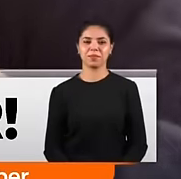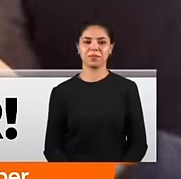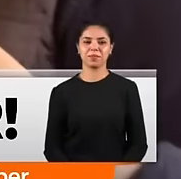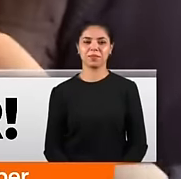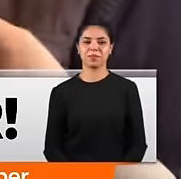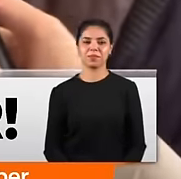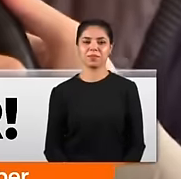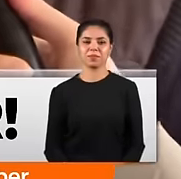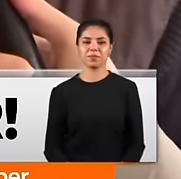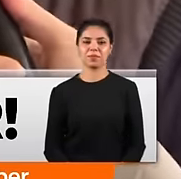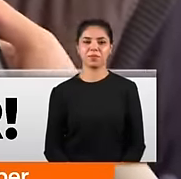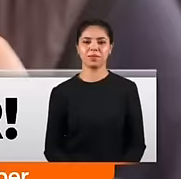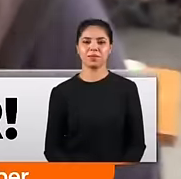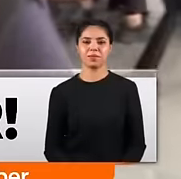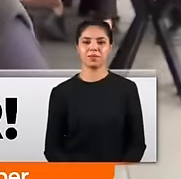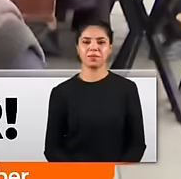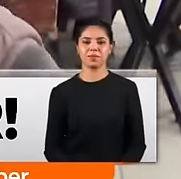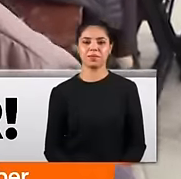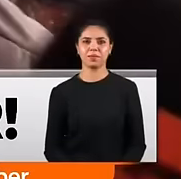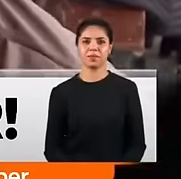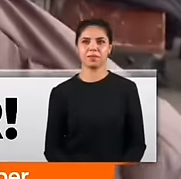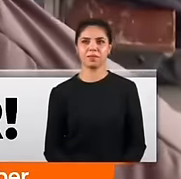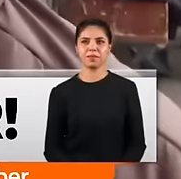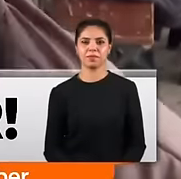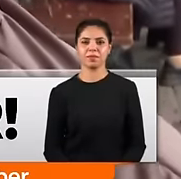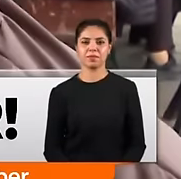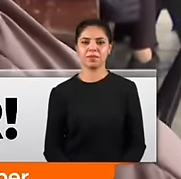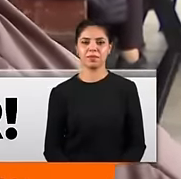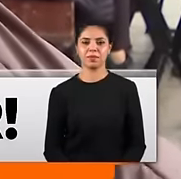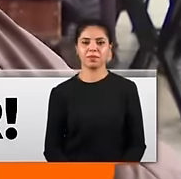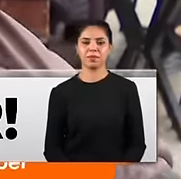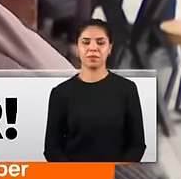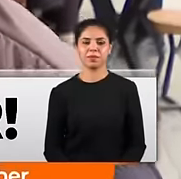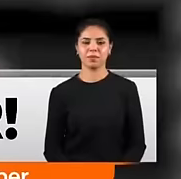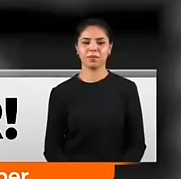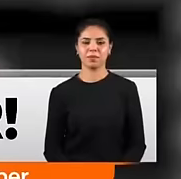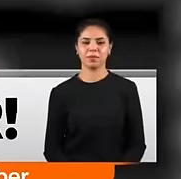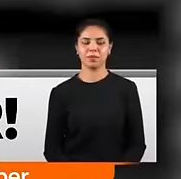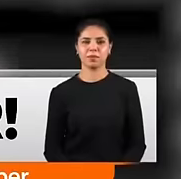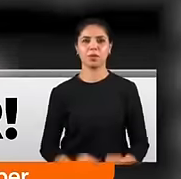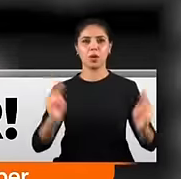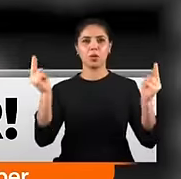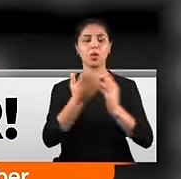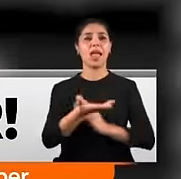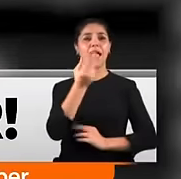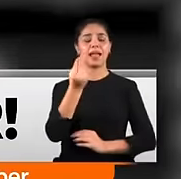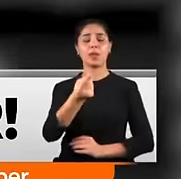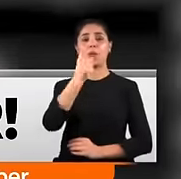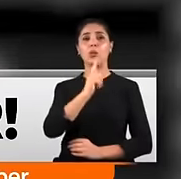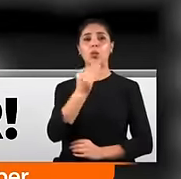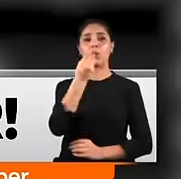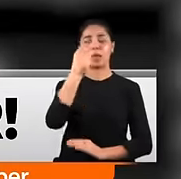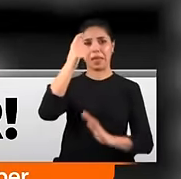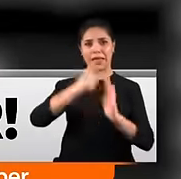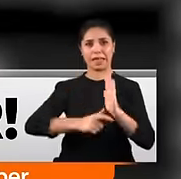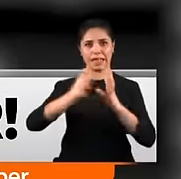Şöyle. Buyurun işte. Yapabilirler mi bu kadar? İmkanı yok. Lezzete var. Dünyanın en iyi 100 yemeği